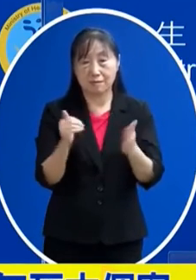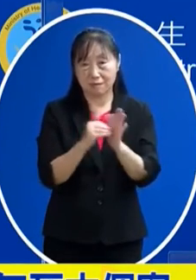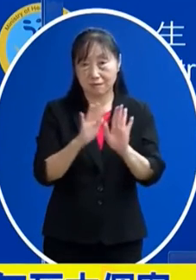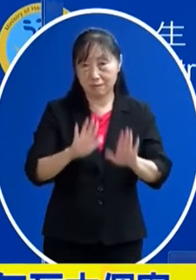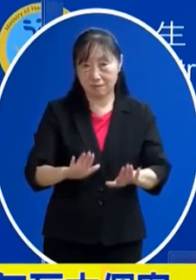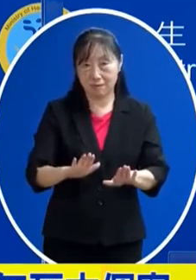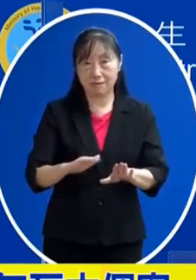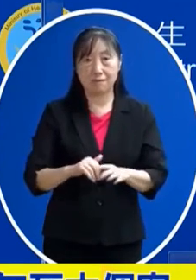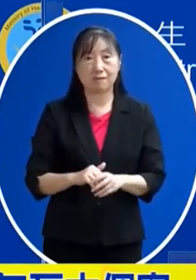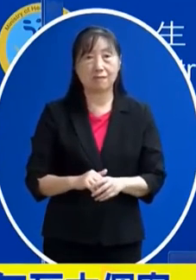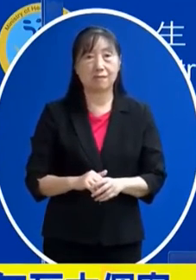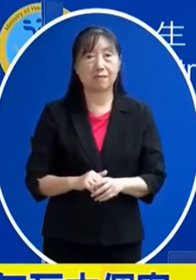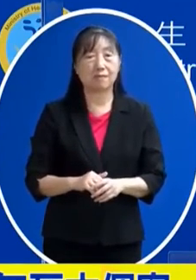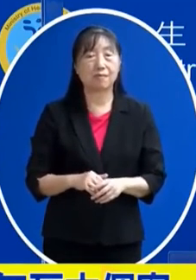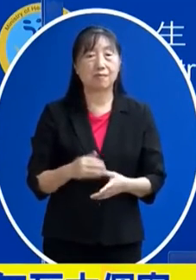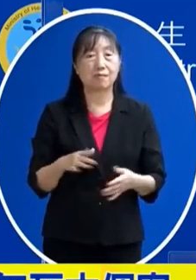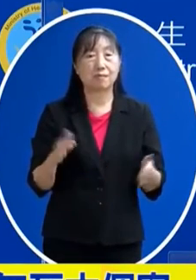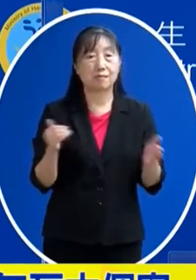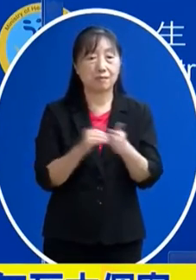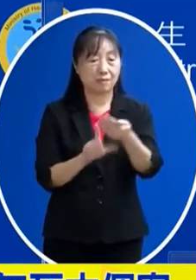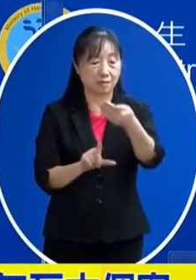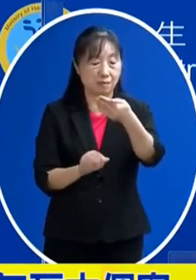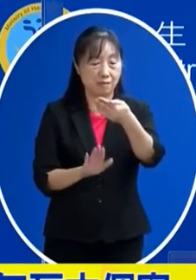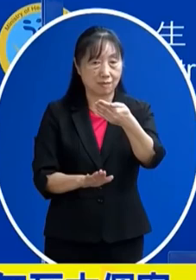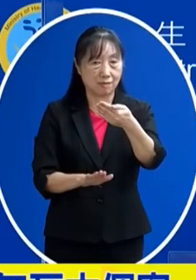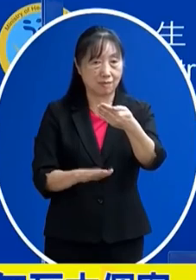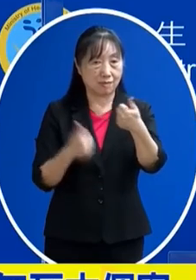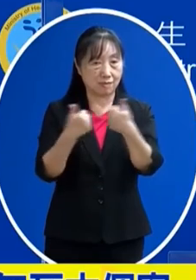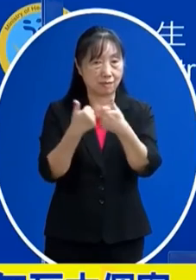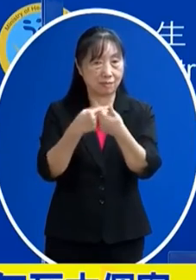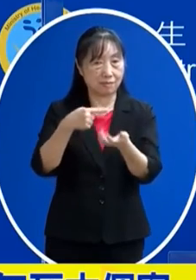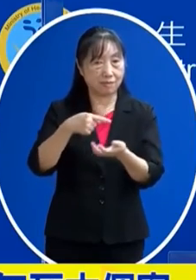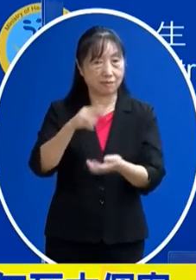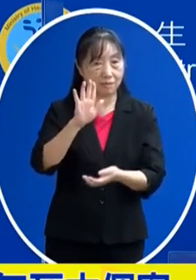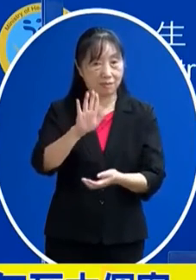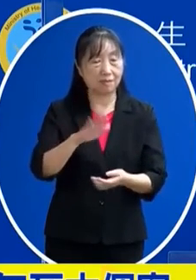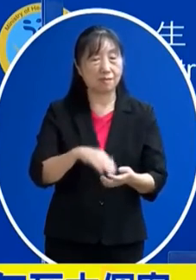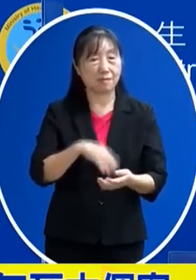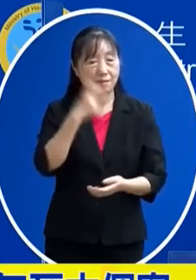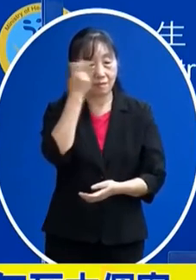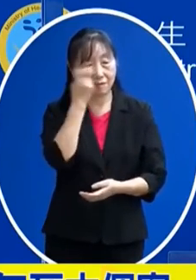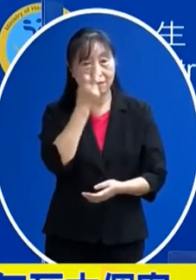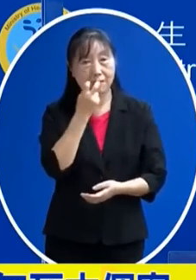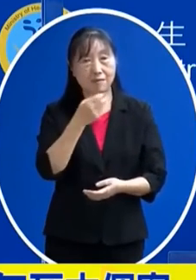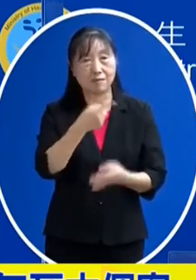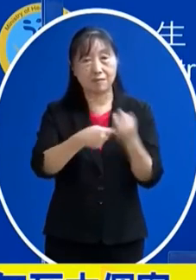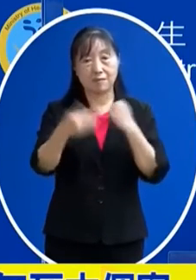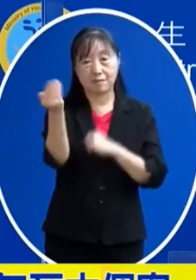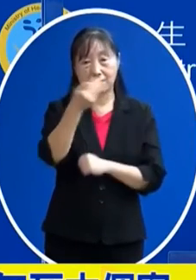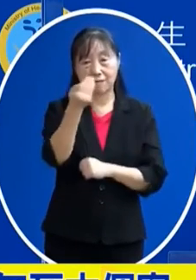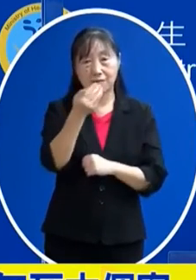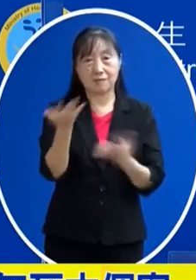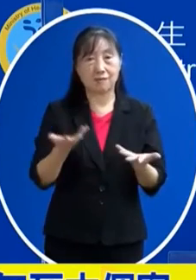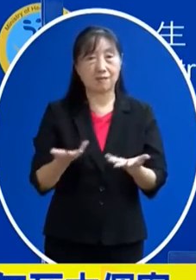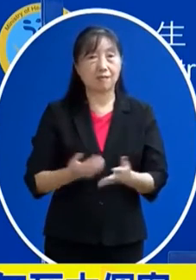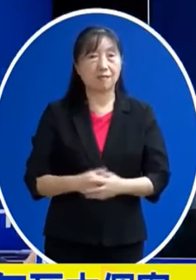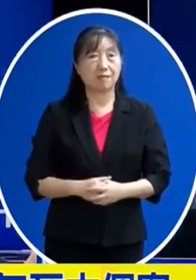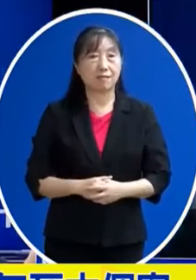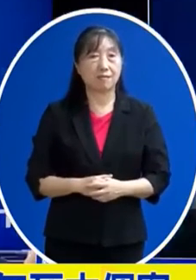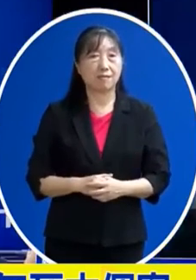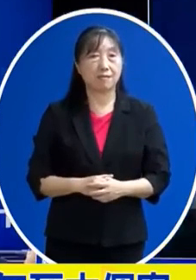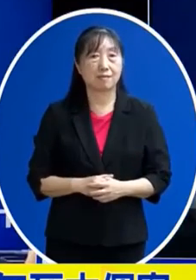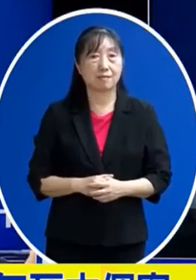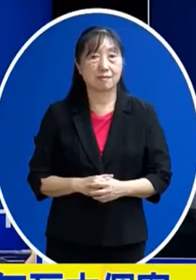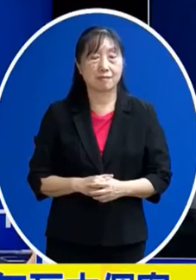止已经有到九月有开过一次，好，有审过九个案件。哎，以上。